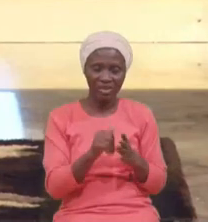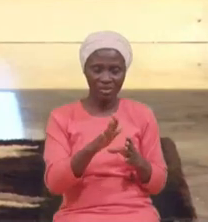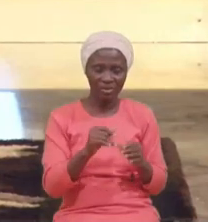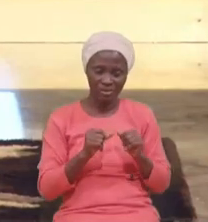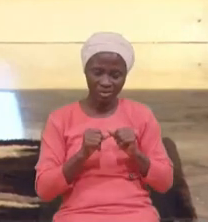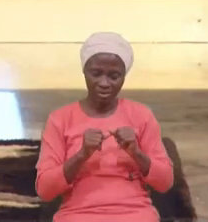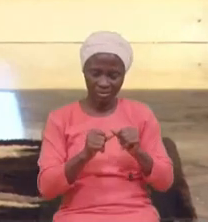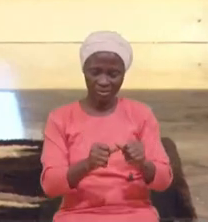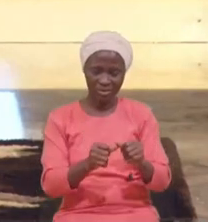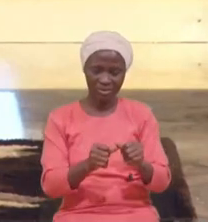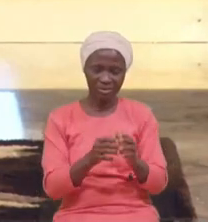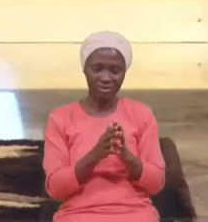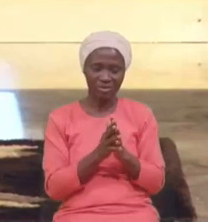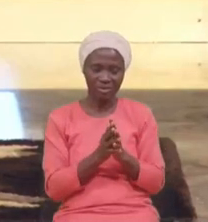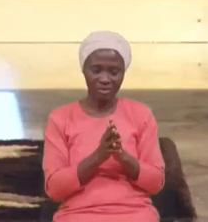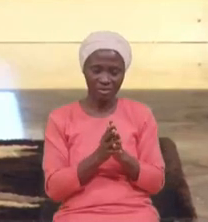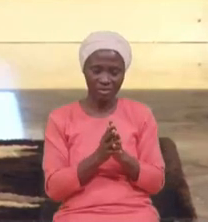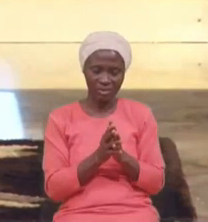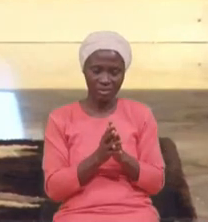dans votre fermeté,